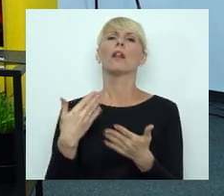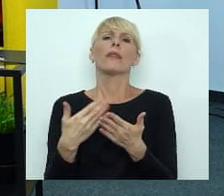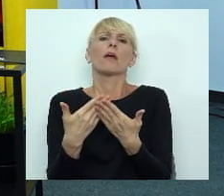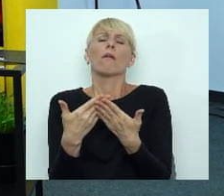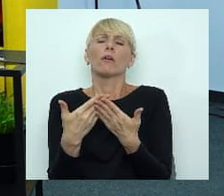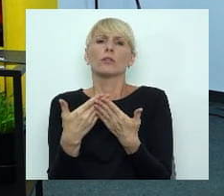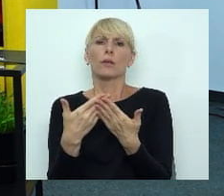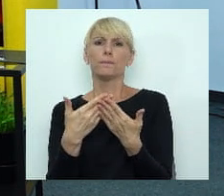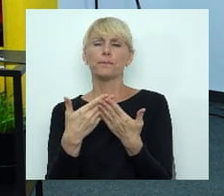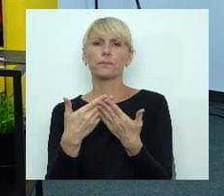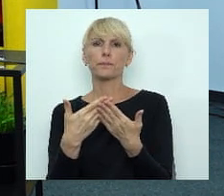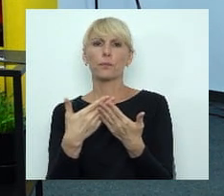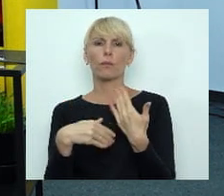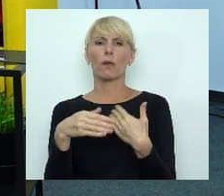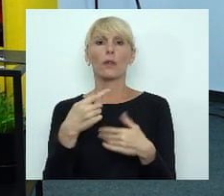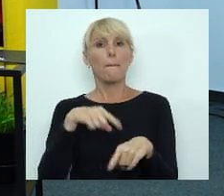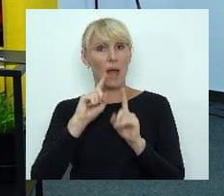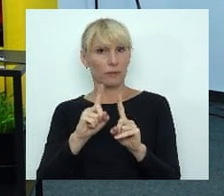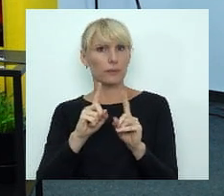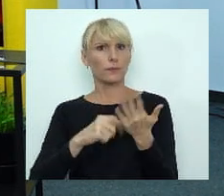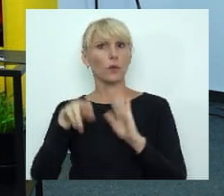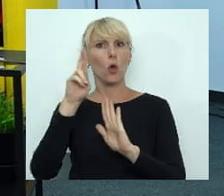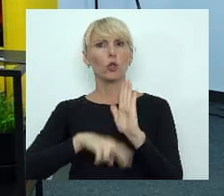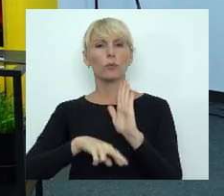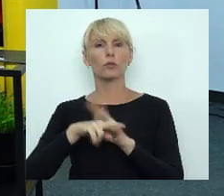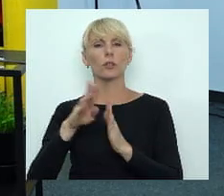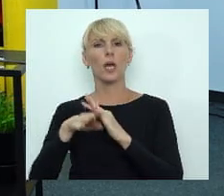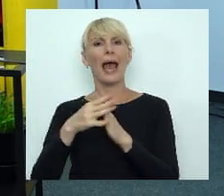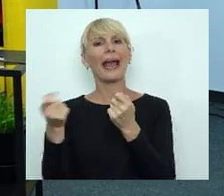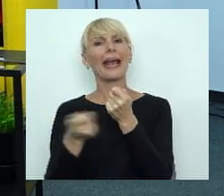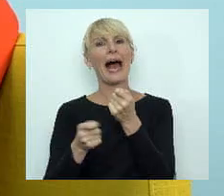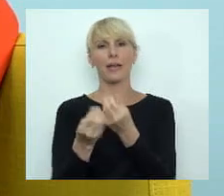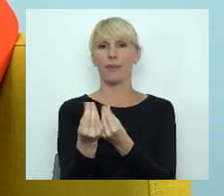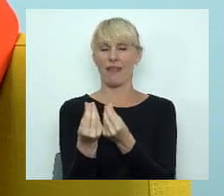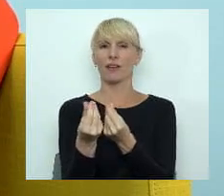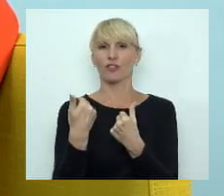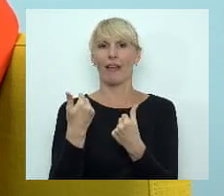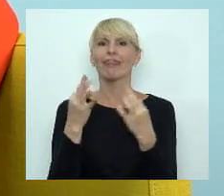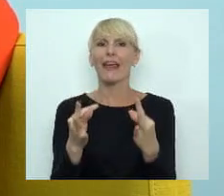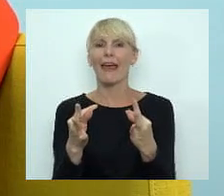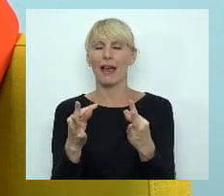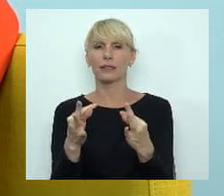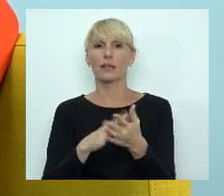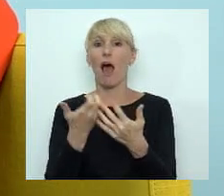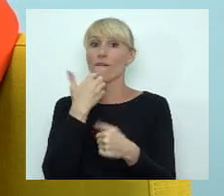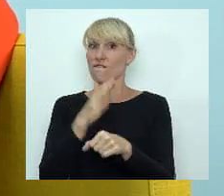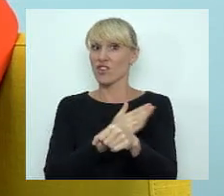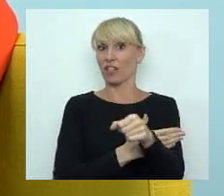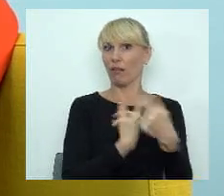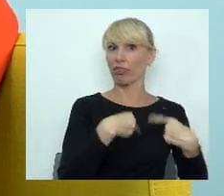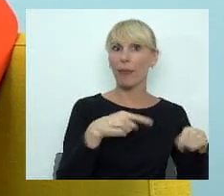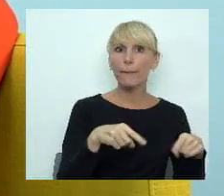jest związana z tym, że rozporządzenie wprowadziło kary pieniężne. Wcześniejsza regulacja nie zawierała